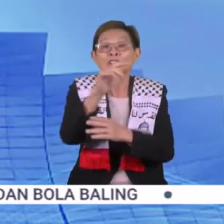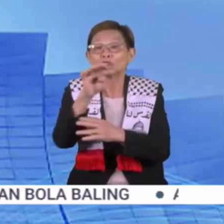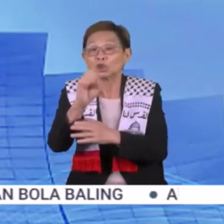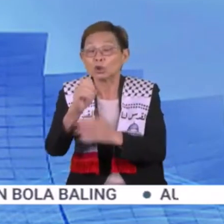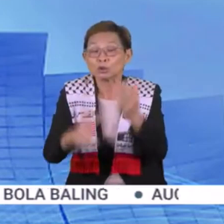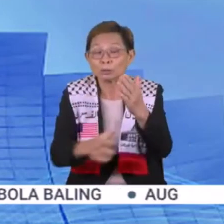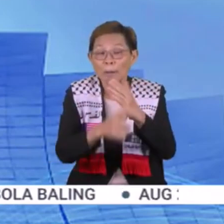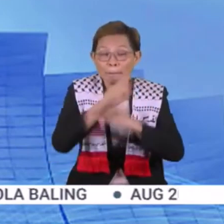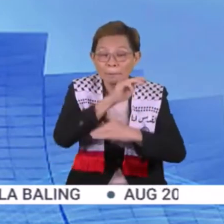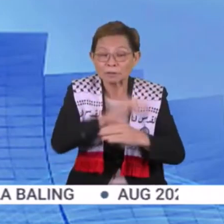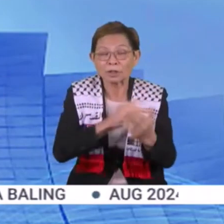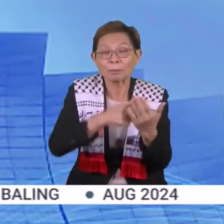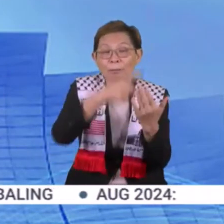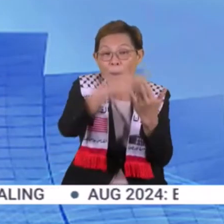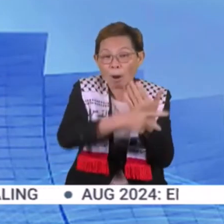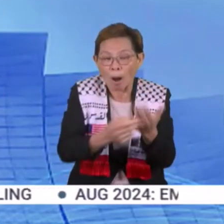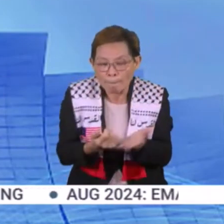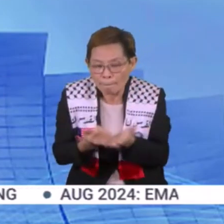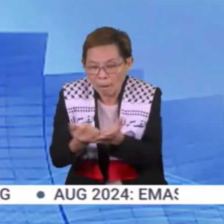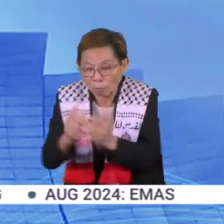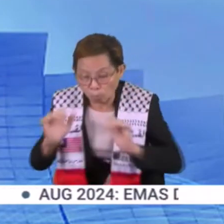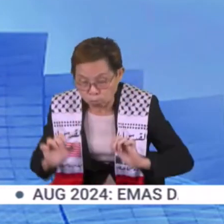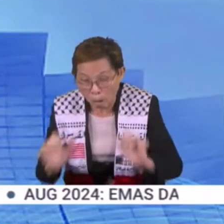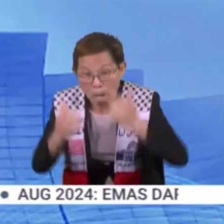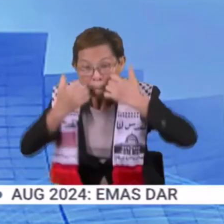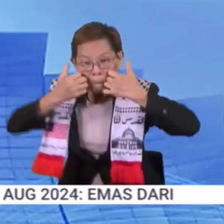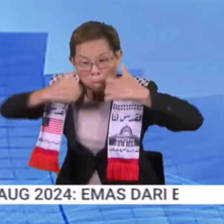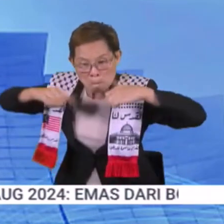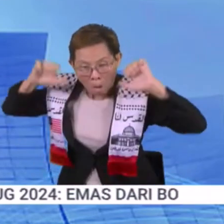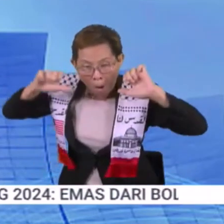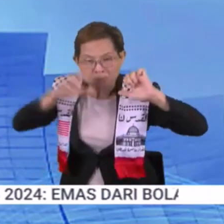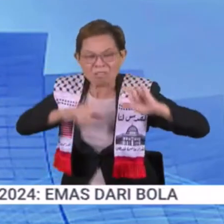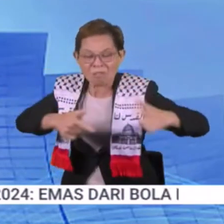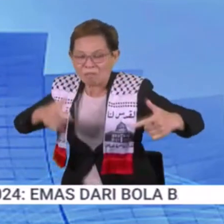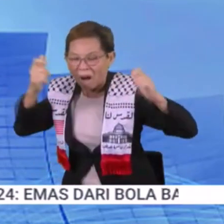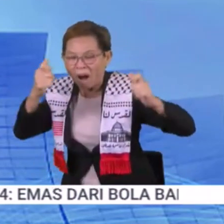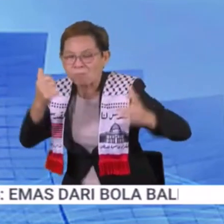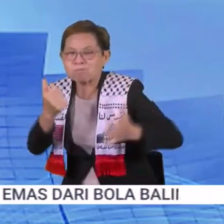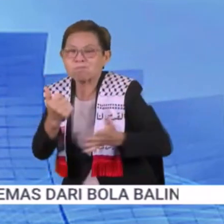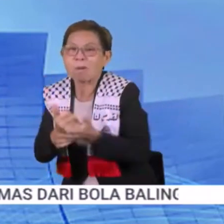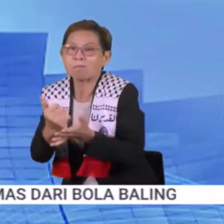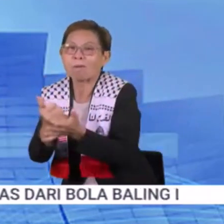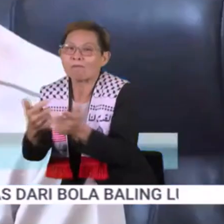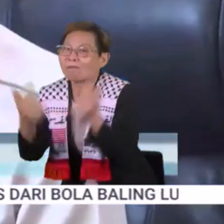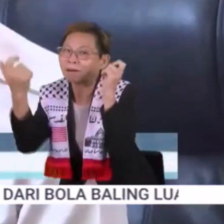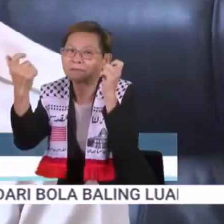itu memberi bantuan kecemasan yang lebih cekap dan pantas.